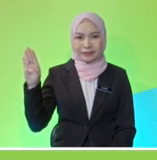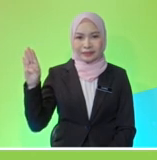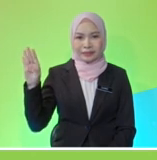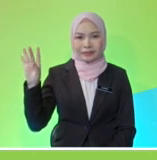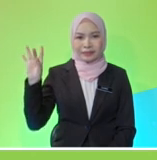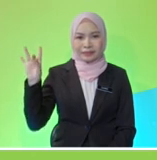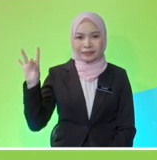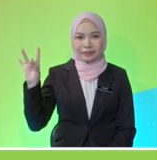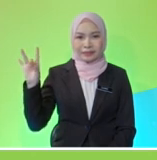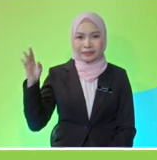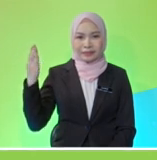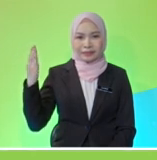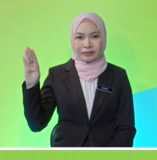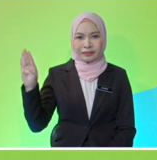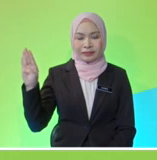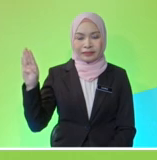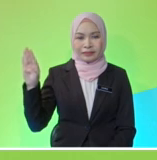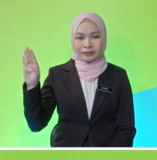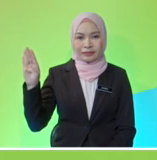Lapan belas.